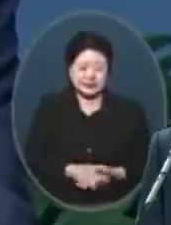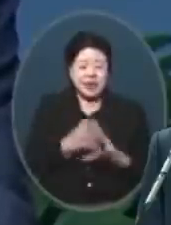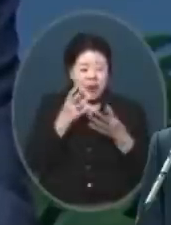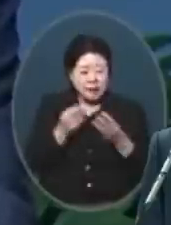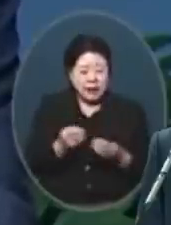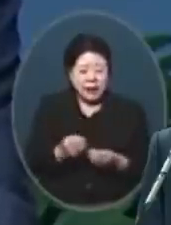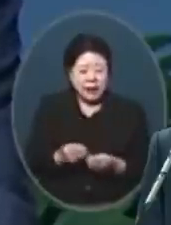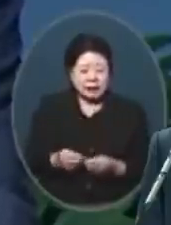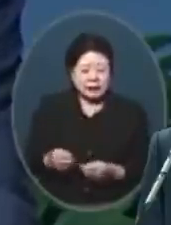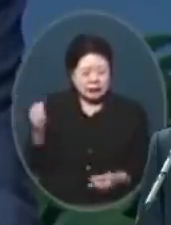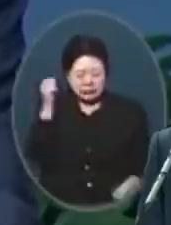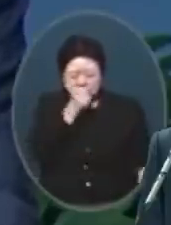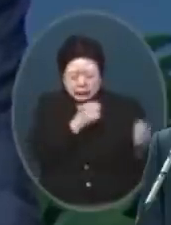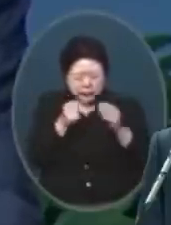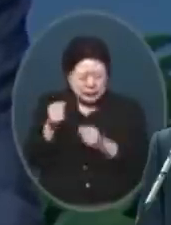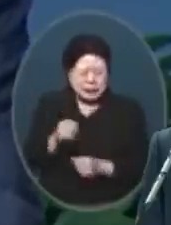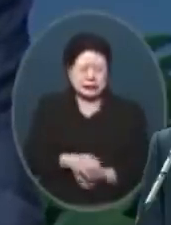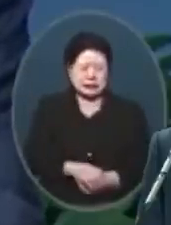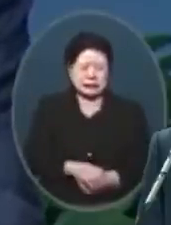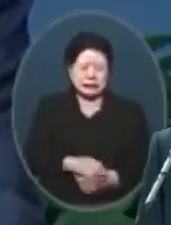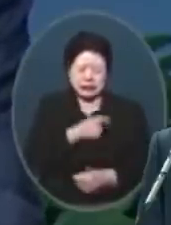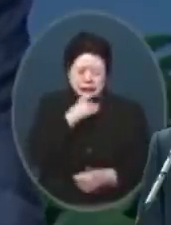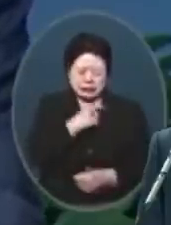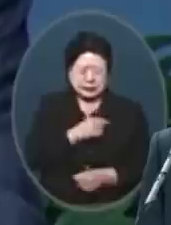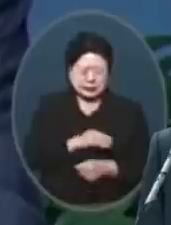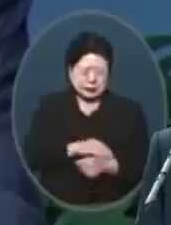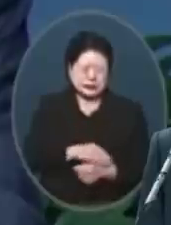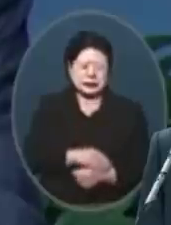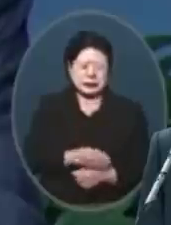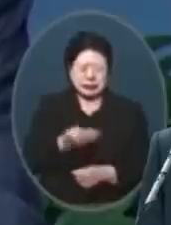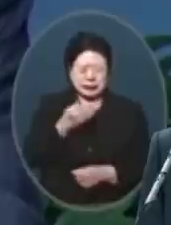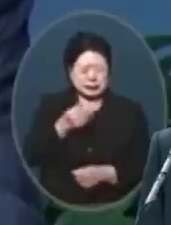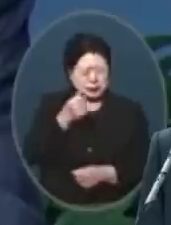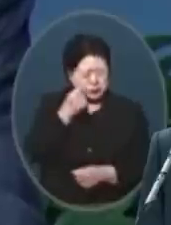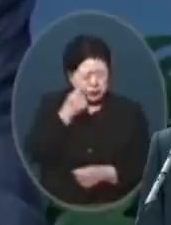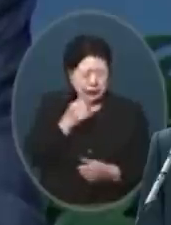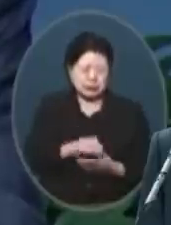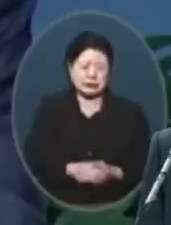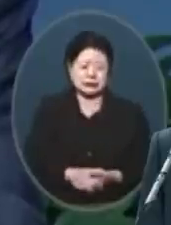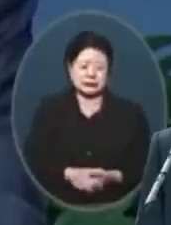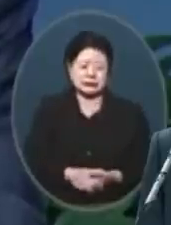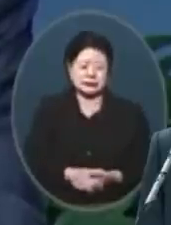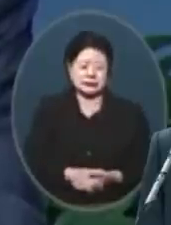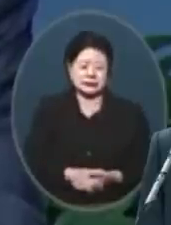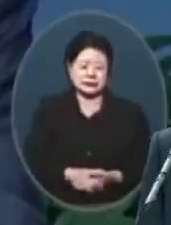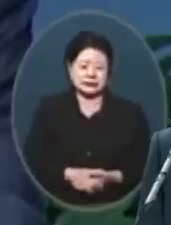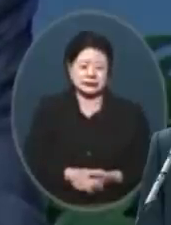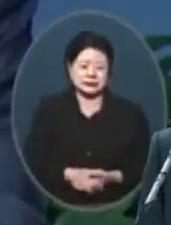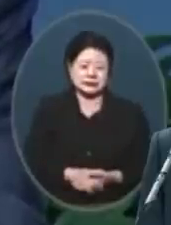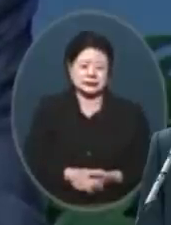많이 얻어맞아 피투성이가 되고 밥도 얻어먹지 못하고